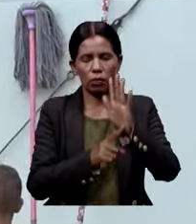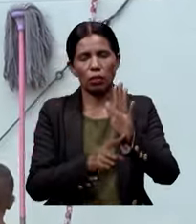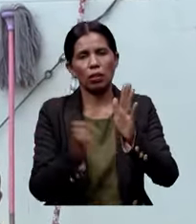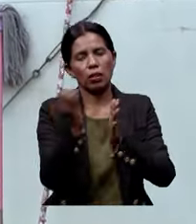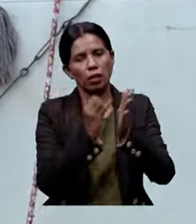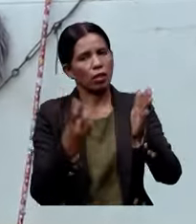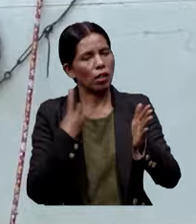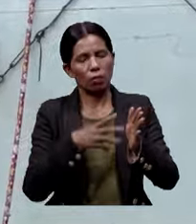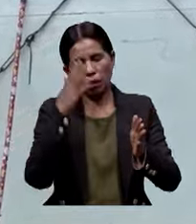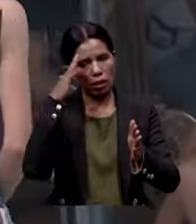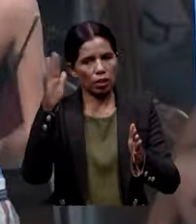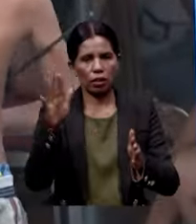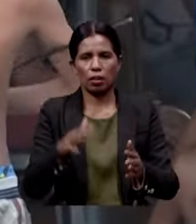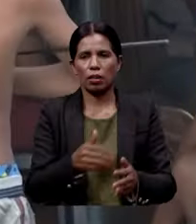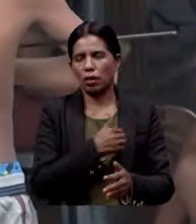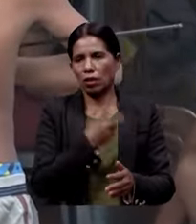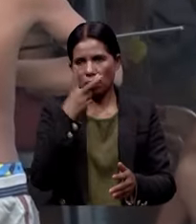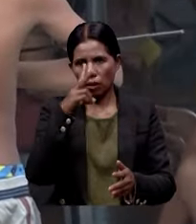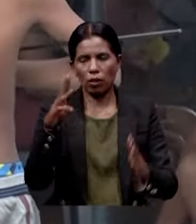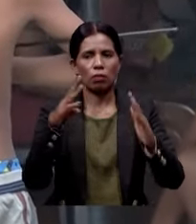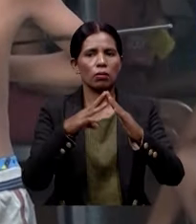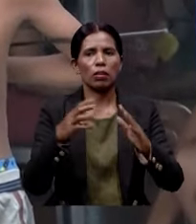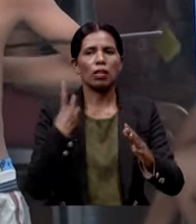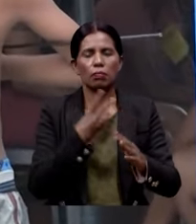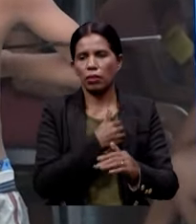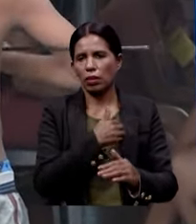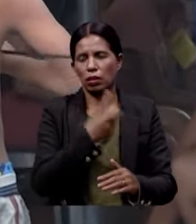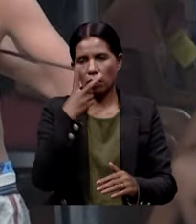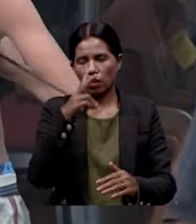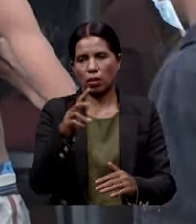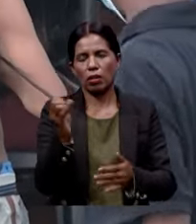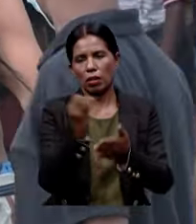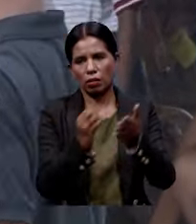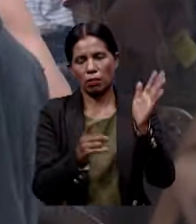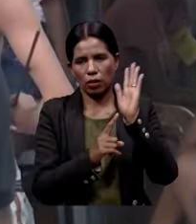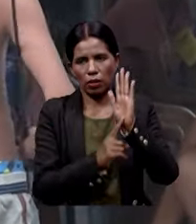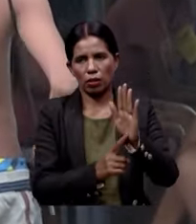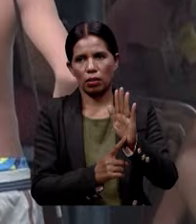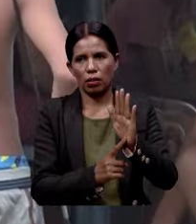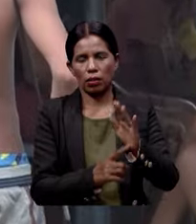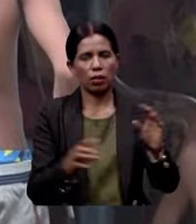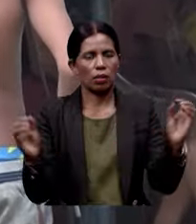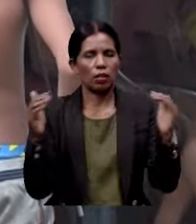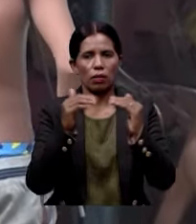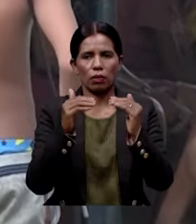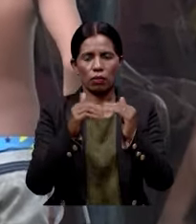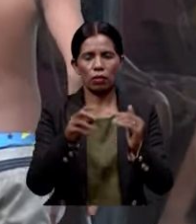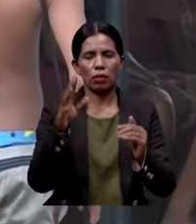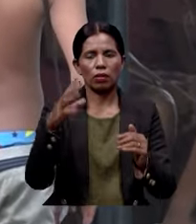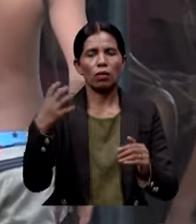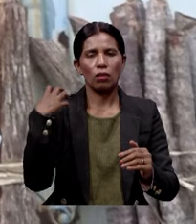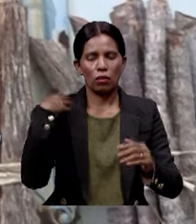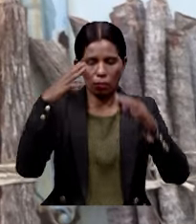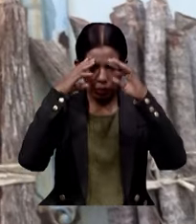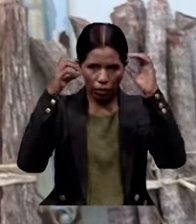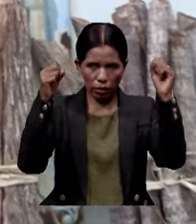umane amietan muti nami sedau. Hare det umane oin moso sedau. Gambar det mak haturu. Ne inkontru dala ruia plasi presidenti